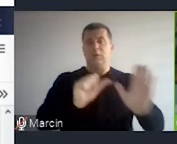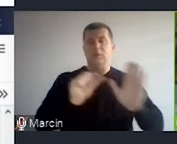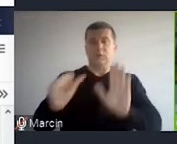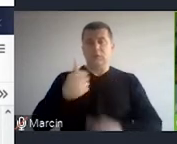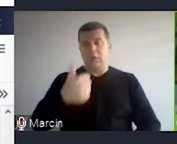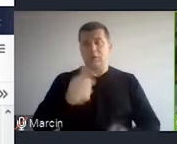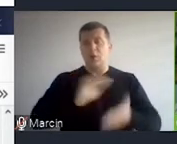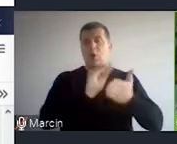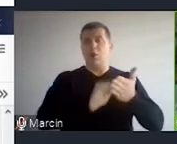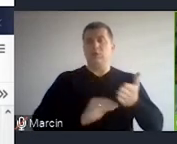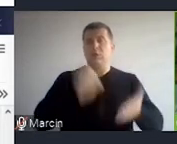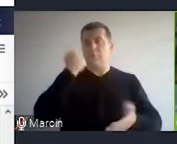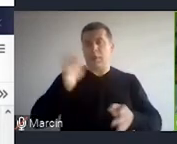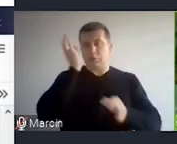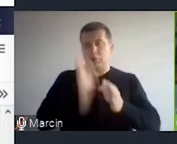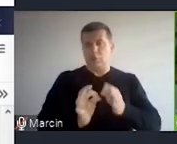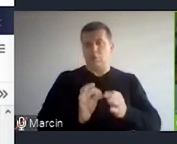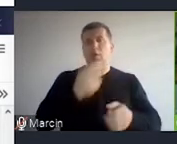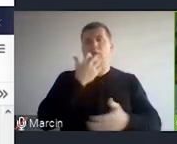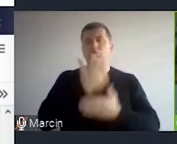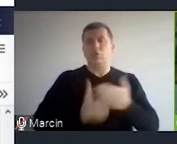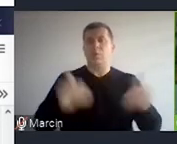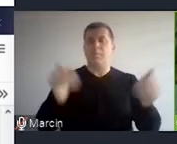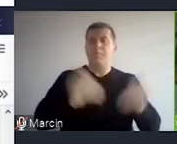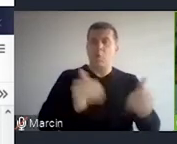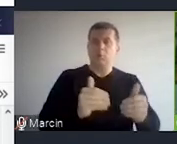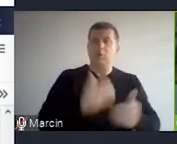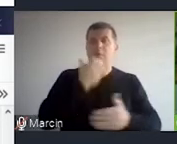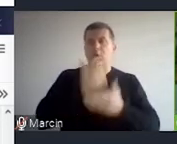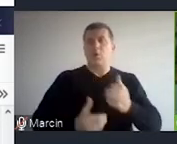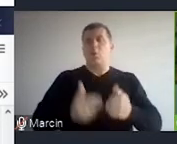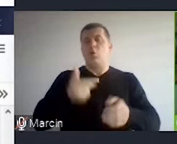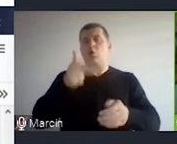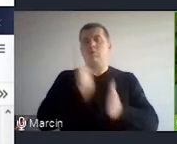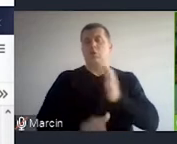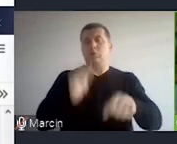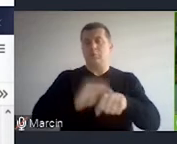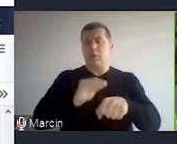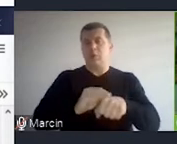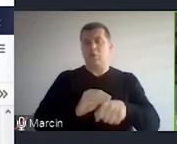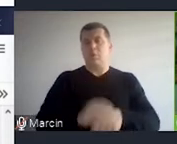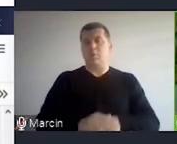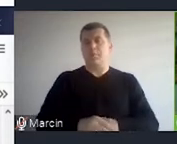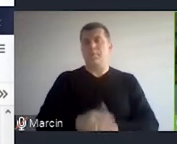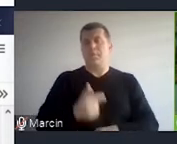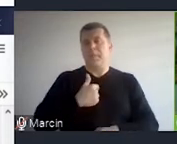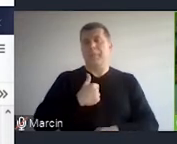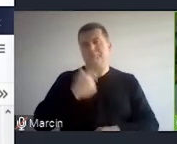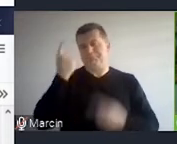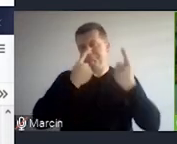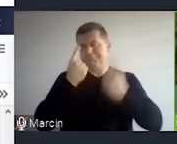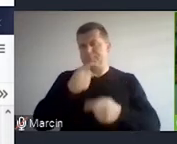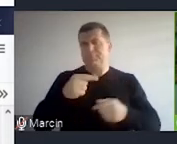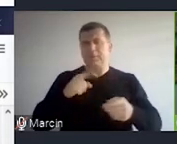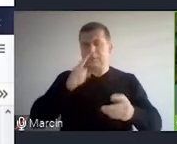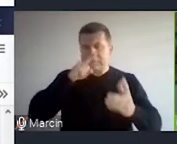6.6.1 opisuje bardzo dokładnie stosowanie, możliwości stosowania uproszczonych metod, przy czym ja na Państwa miejscu bym się w to